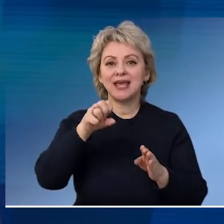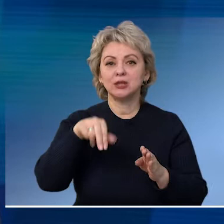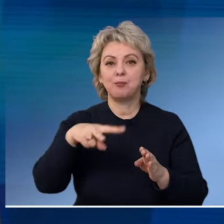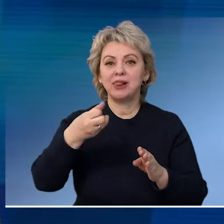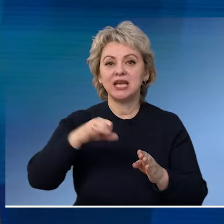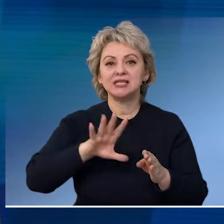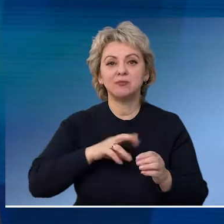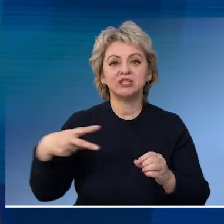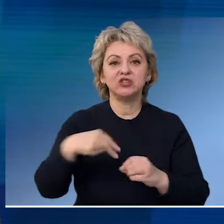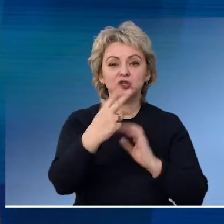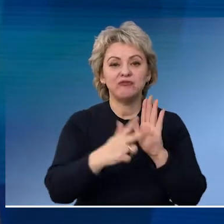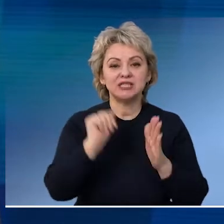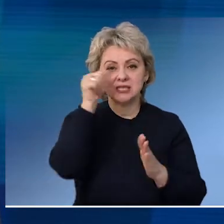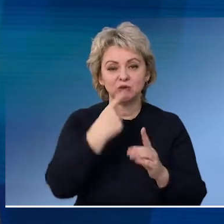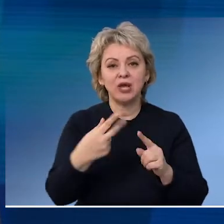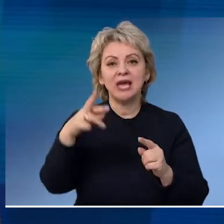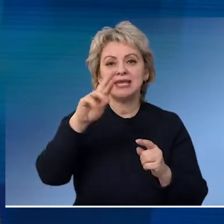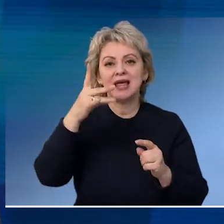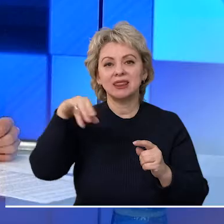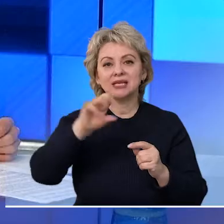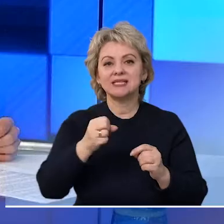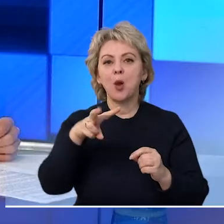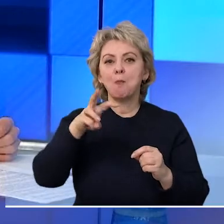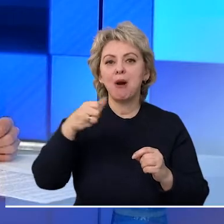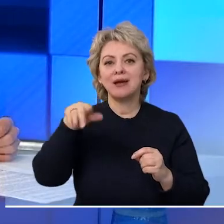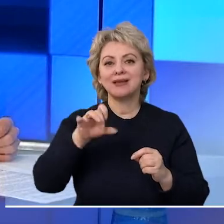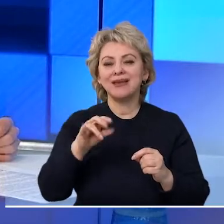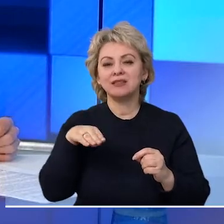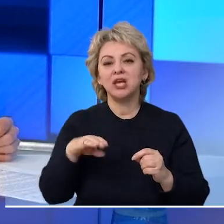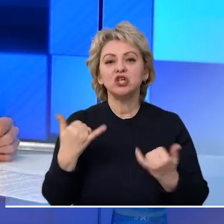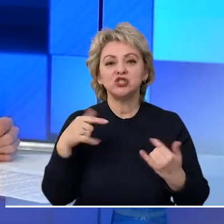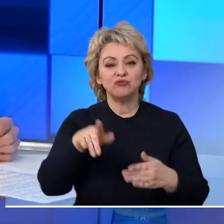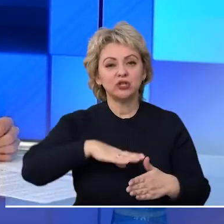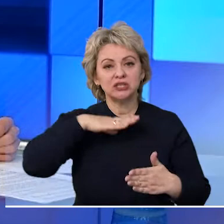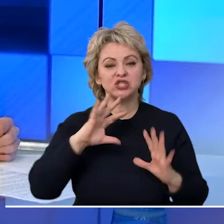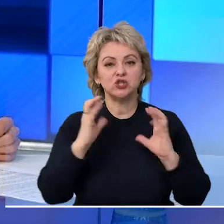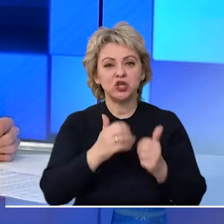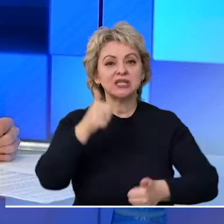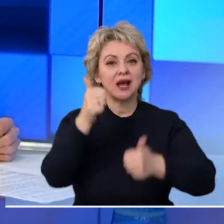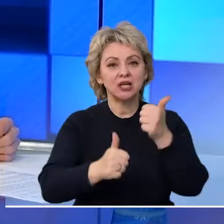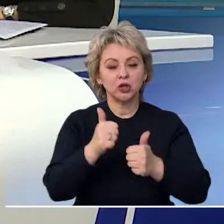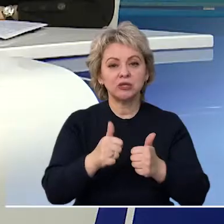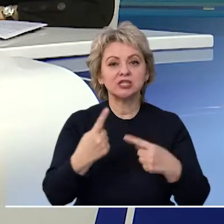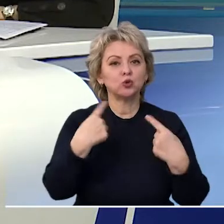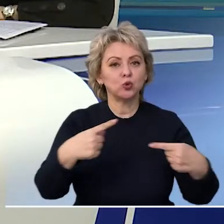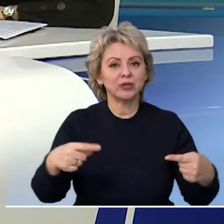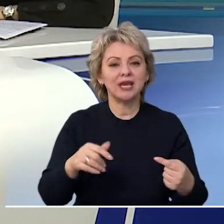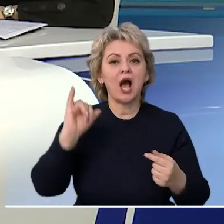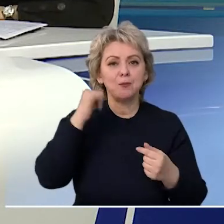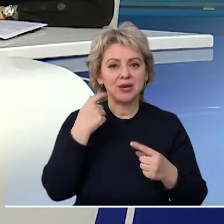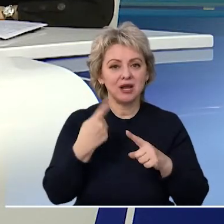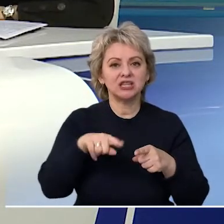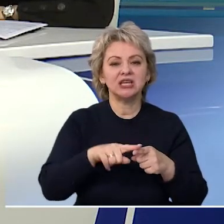маркетплейс зашел в 2018 году. Это был Яндекс.Маркет. И сегодня у него достаточно серьезная конкуренция в виде